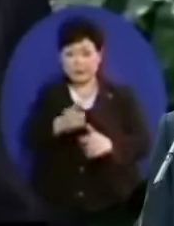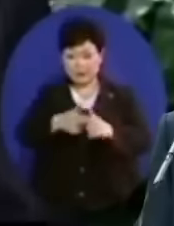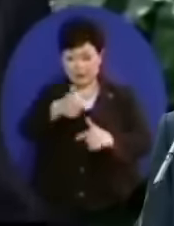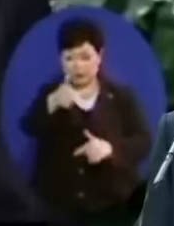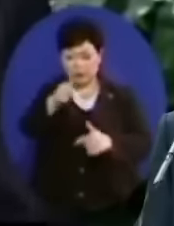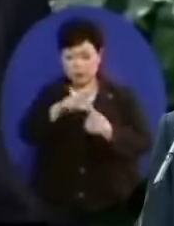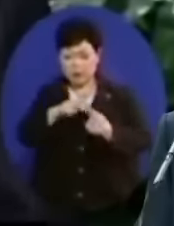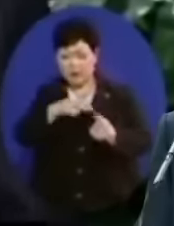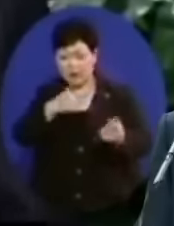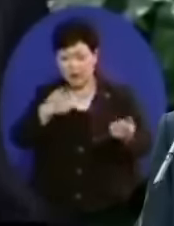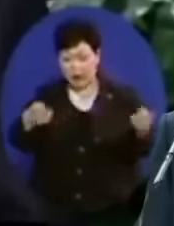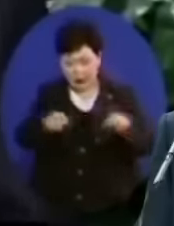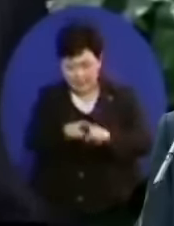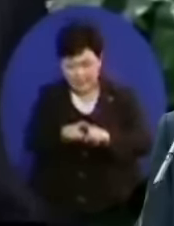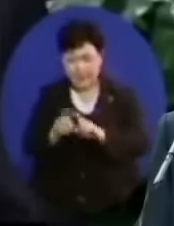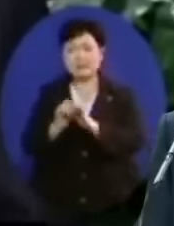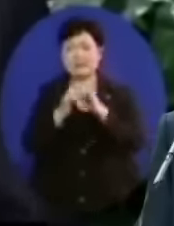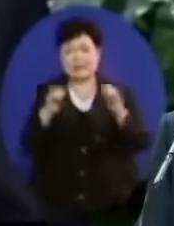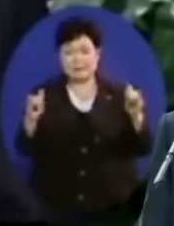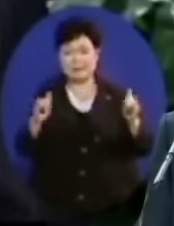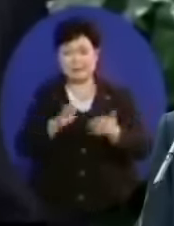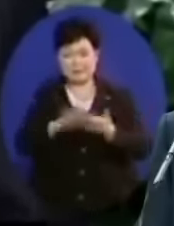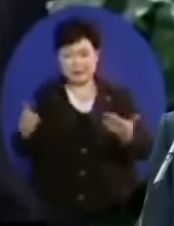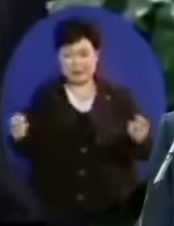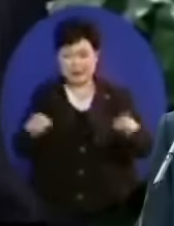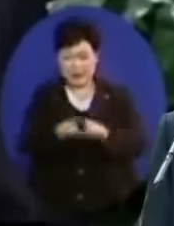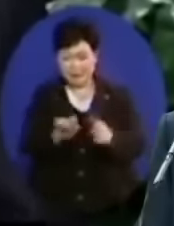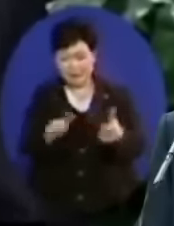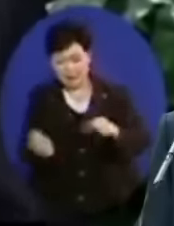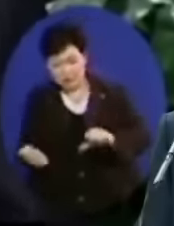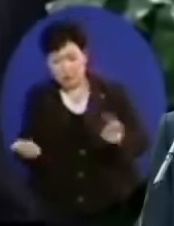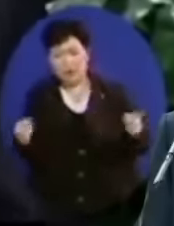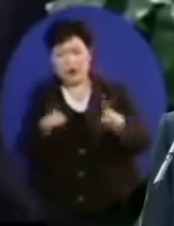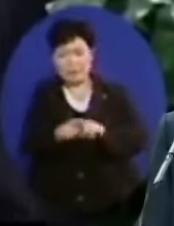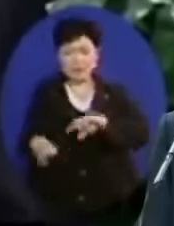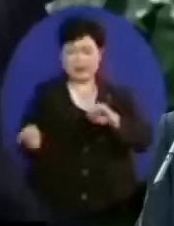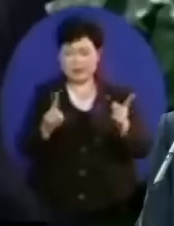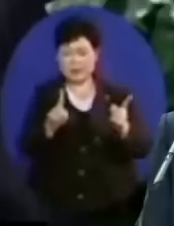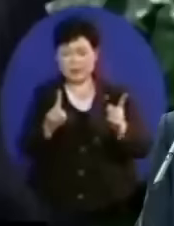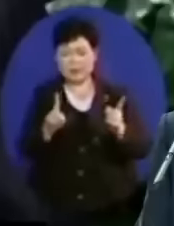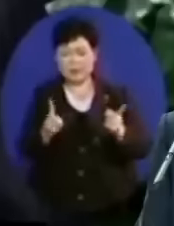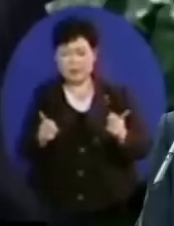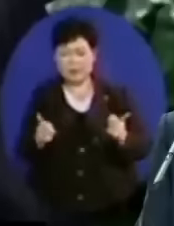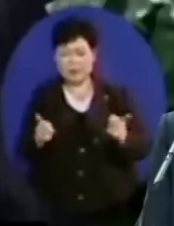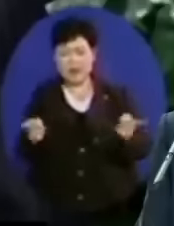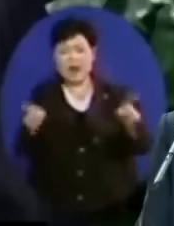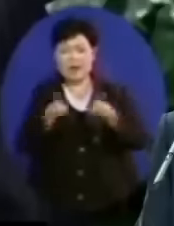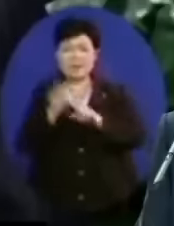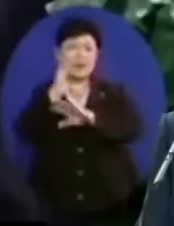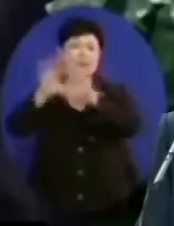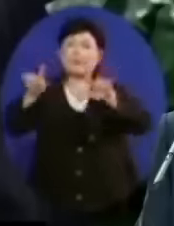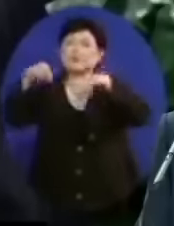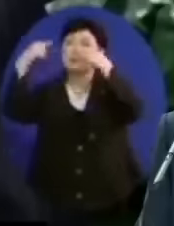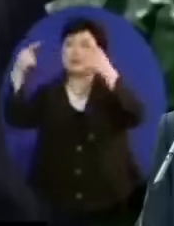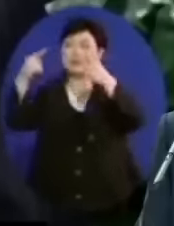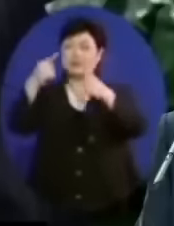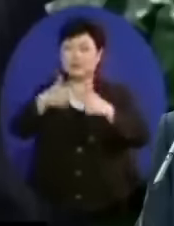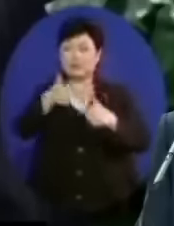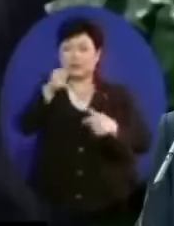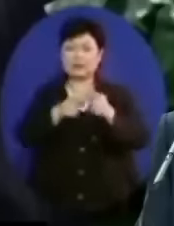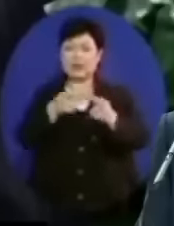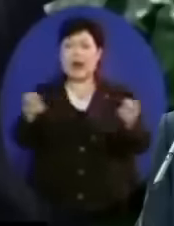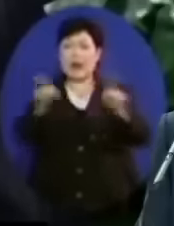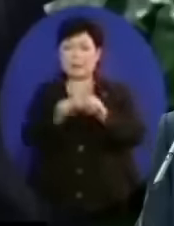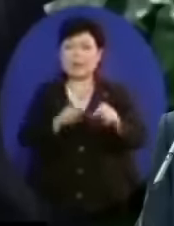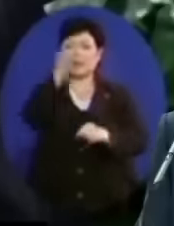예수님과 함께한 사람들인 것입니다. 함께 죽고 함께 살고 함께 천당에 가서 예수님과 함께 영원히 살